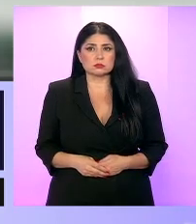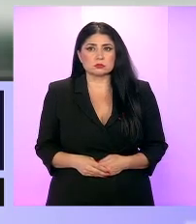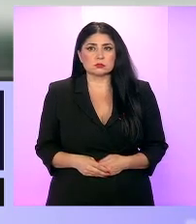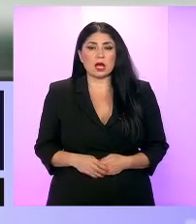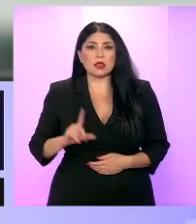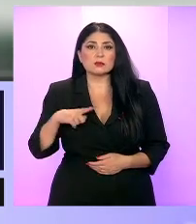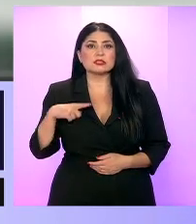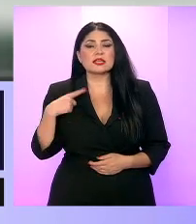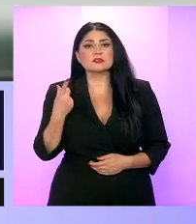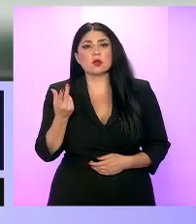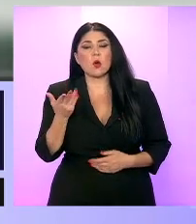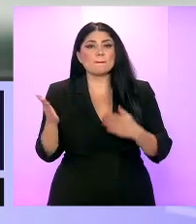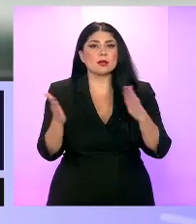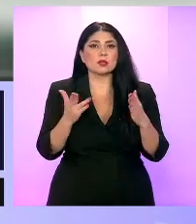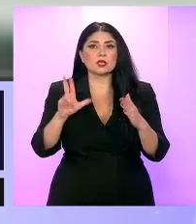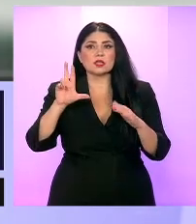existe o fereastră de minim